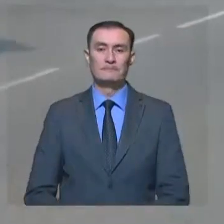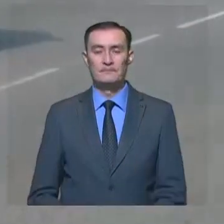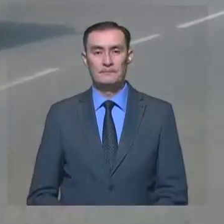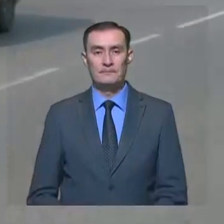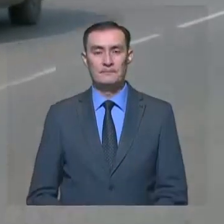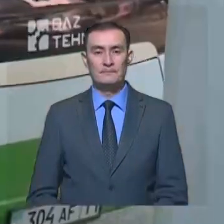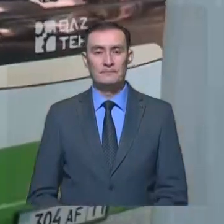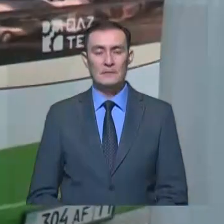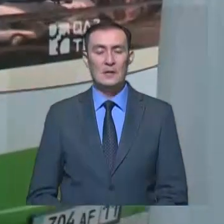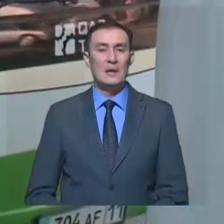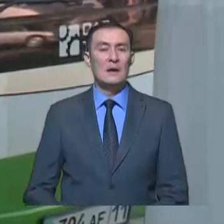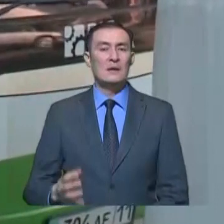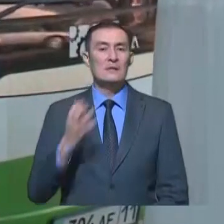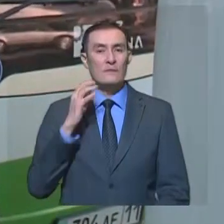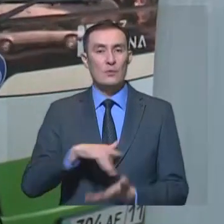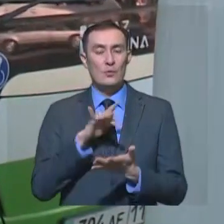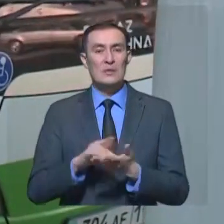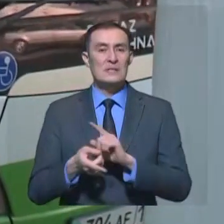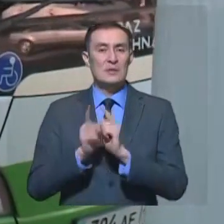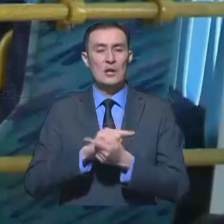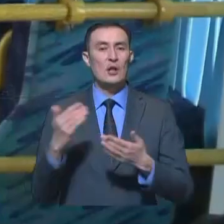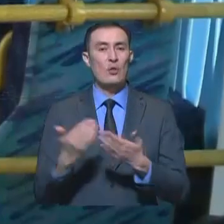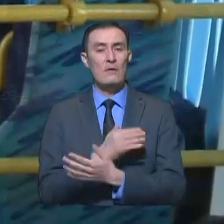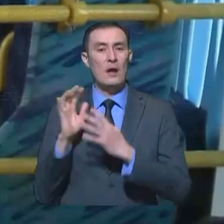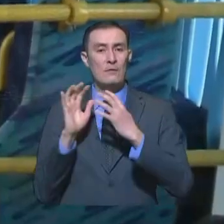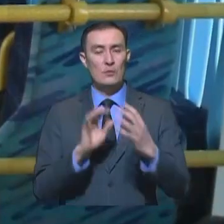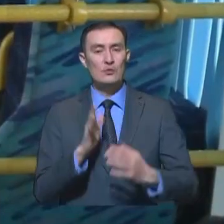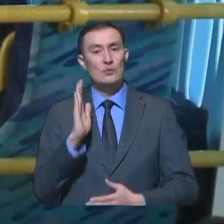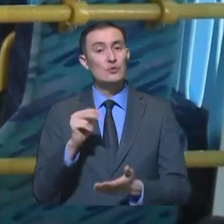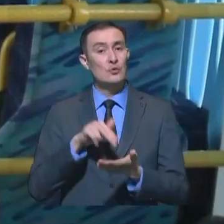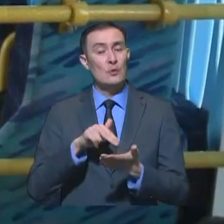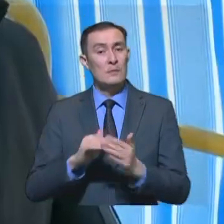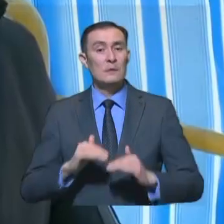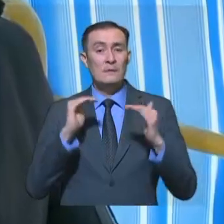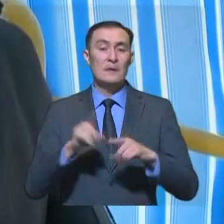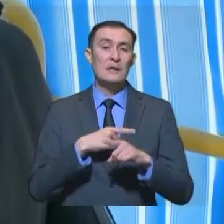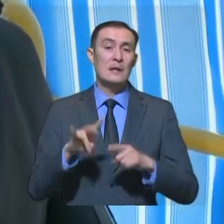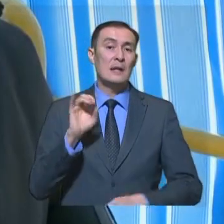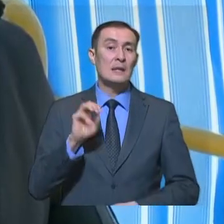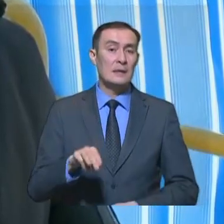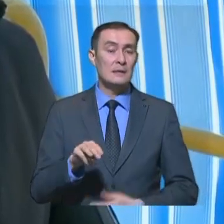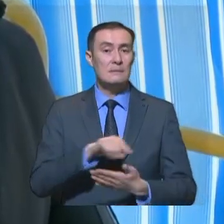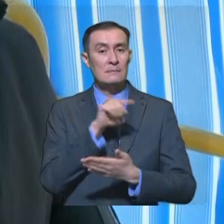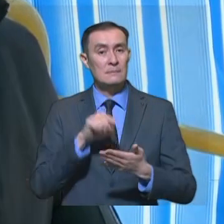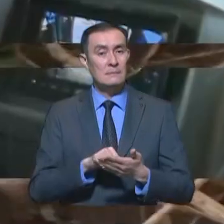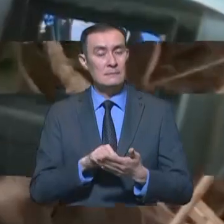Проезд с комфортом. Кызылординцы сменили старые пазики на новые автобусы. Изменится ли стоимость проезда в общественном транспорте?